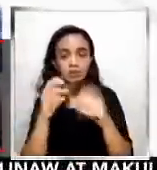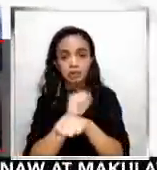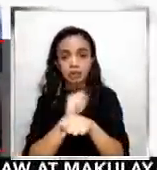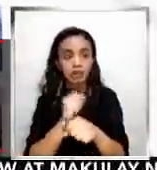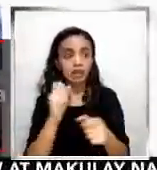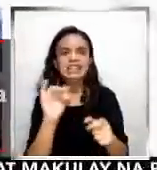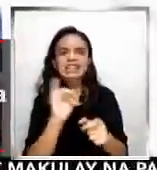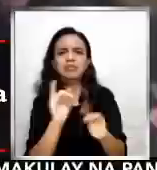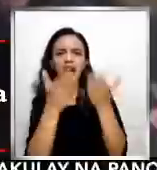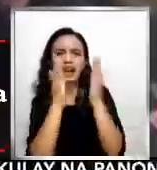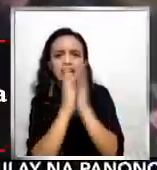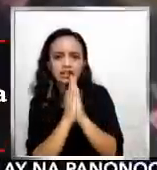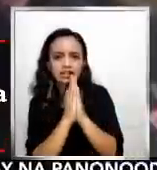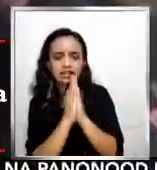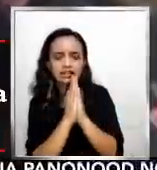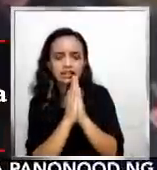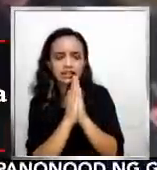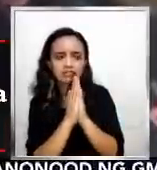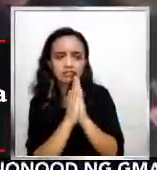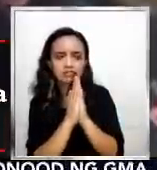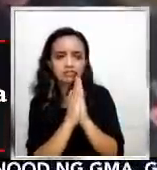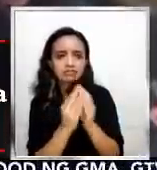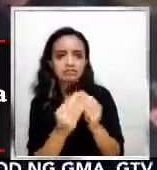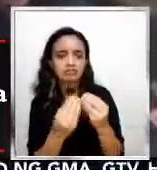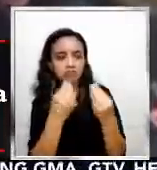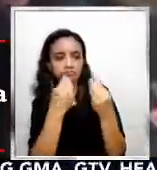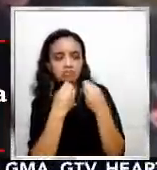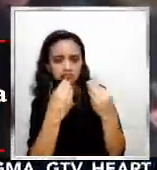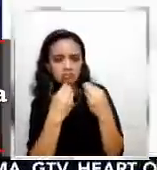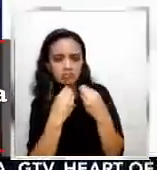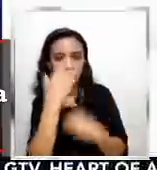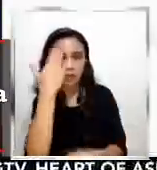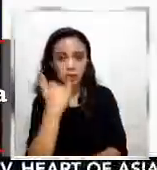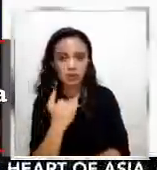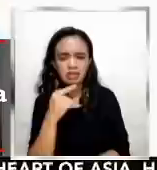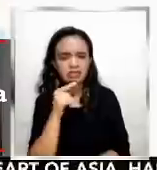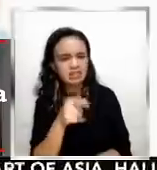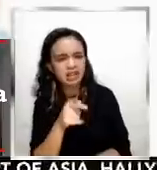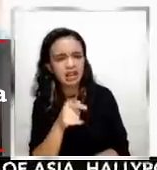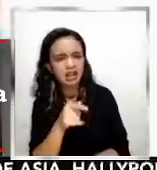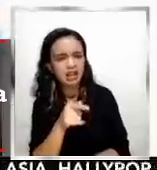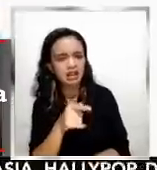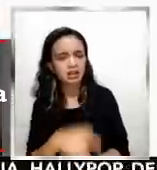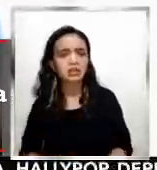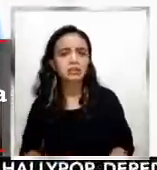sir. Kasi wala siya, graduan lang po ang kanyang